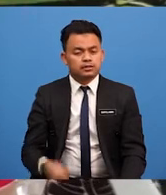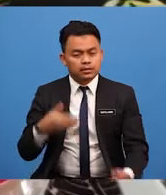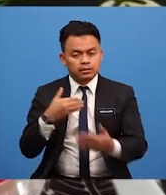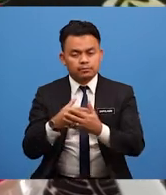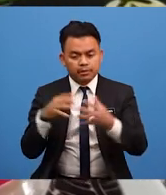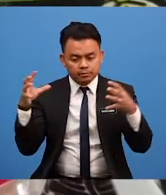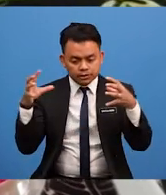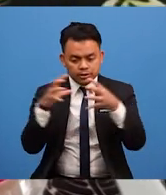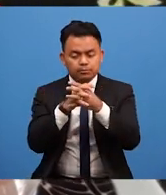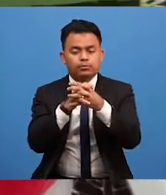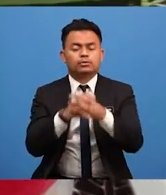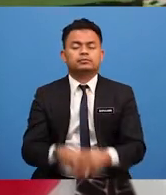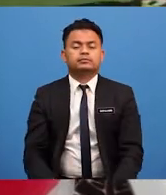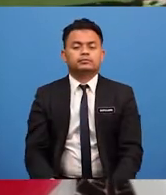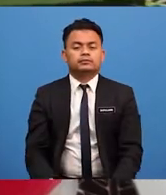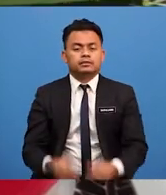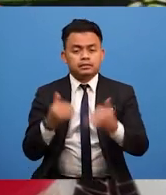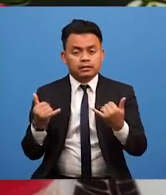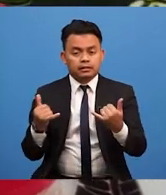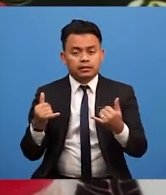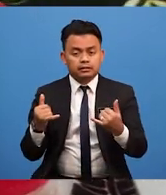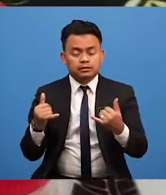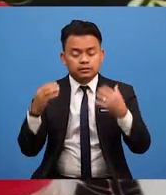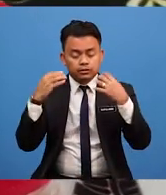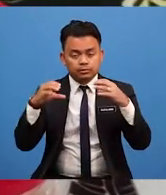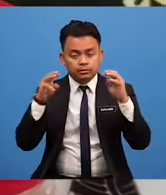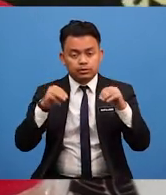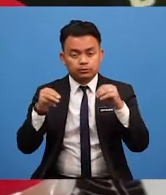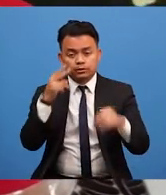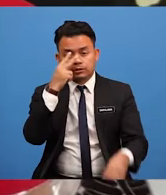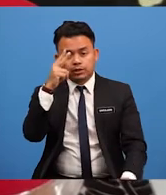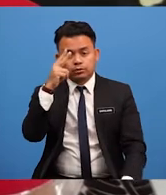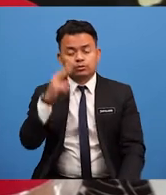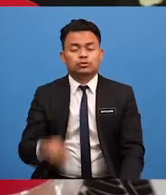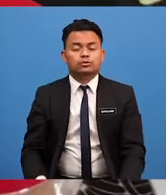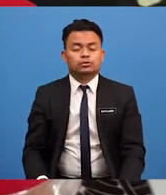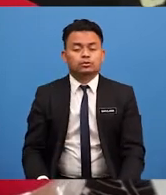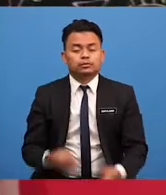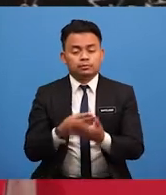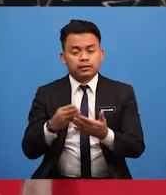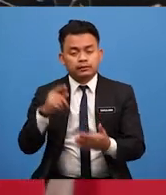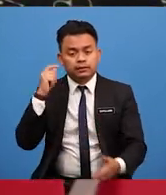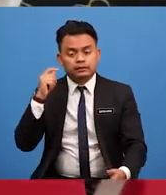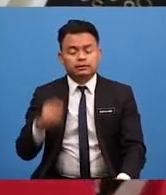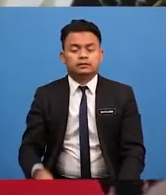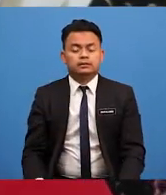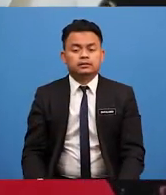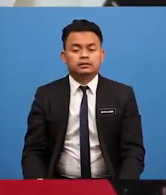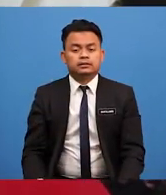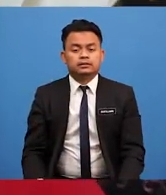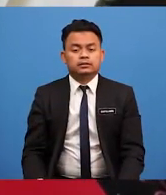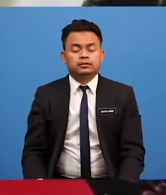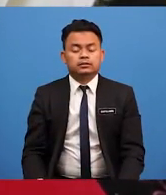Sekarang, cuba murid-murid perhatikan bahan yang telah dikisar tadi telah berubah menjadi paste.